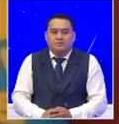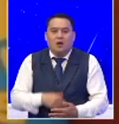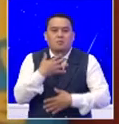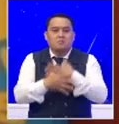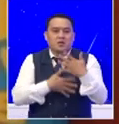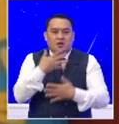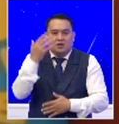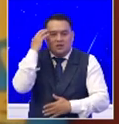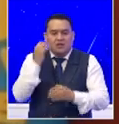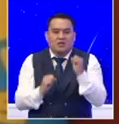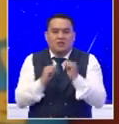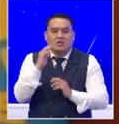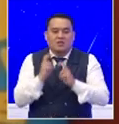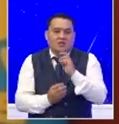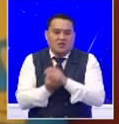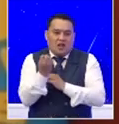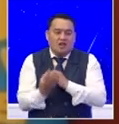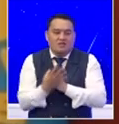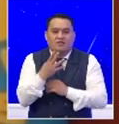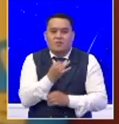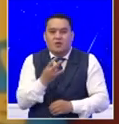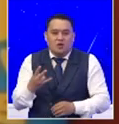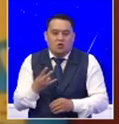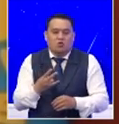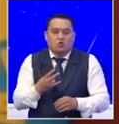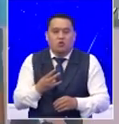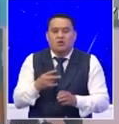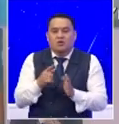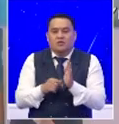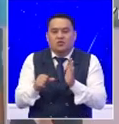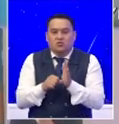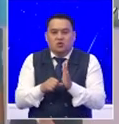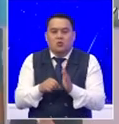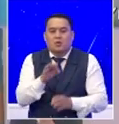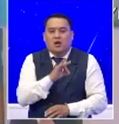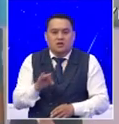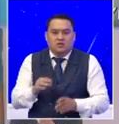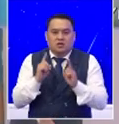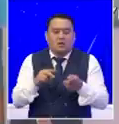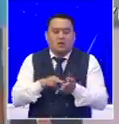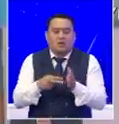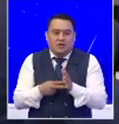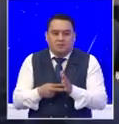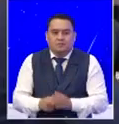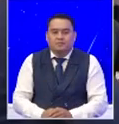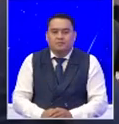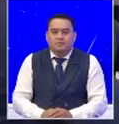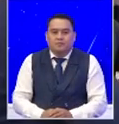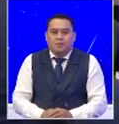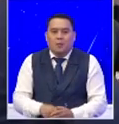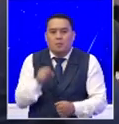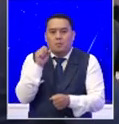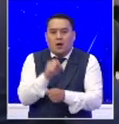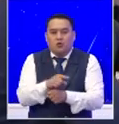Переработка нефти составила 5,2 миллиона тонн, что составляет 96,3% согласно плана. Одним из